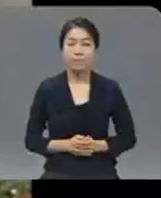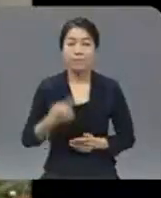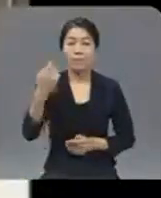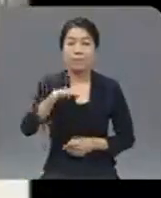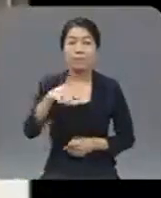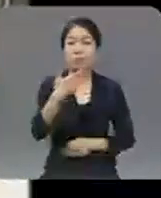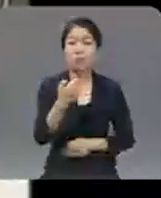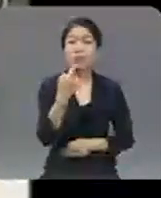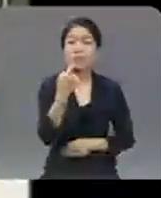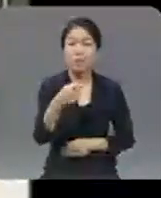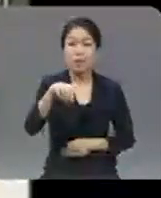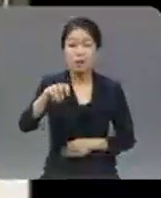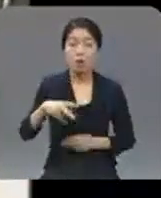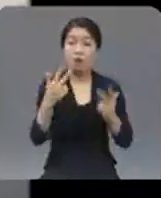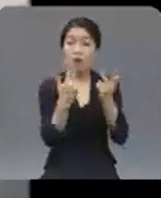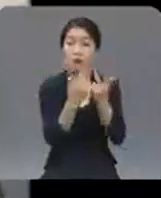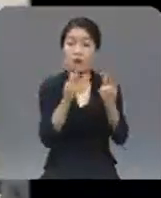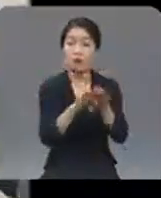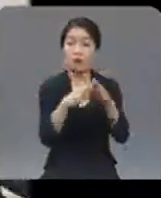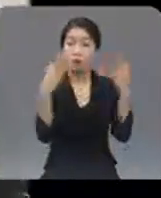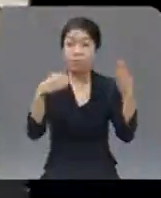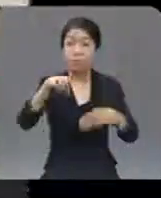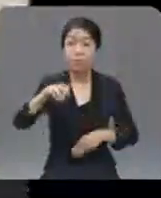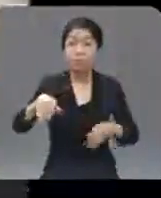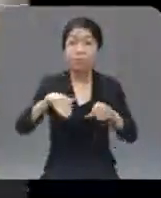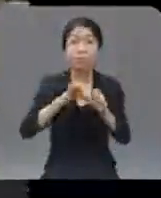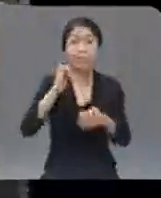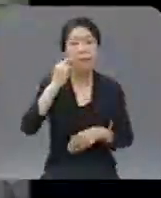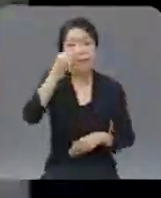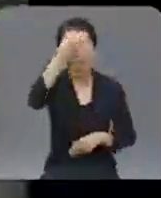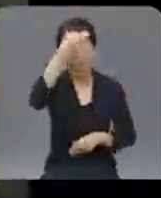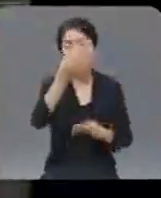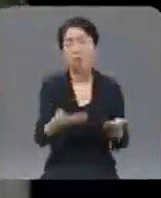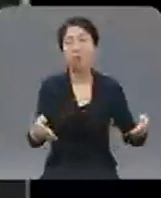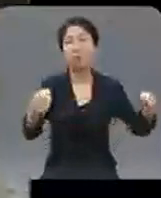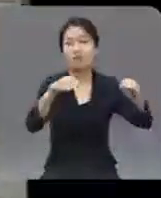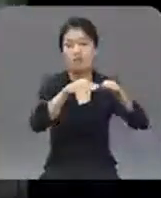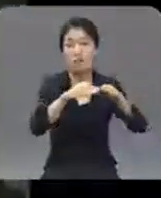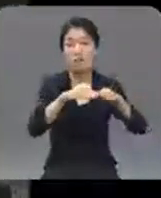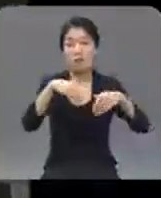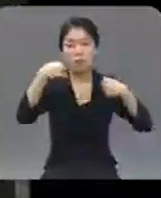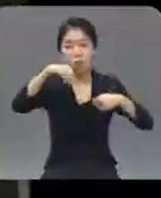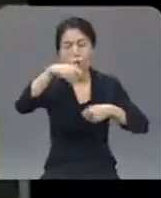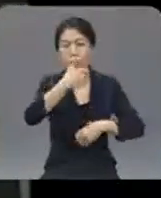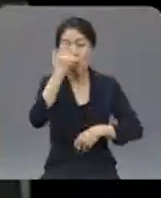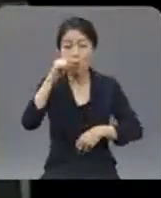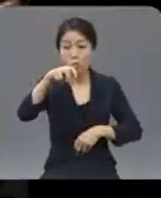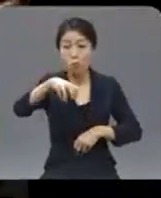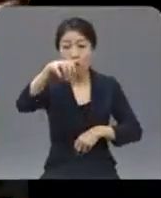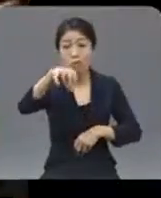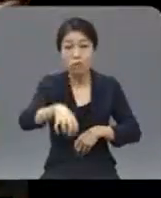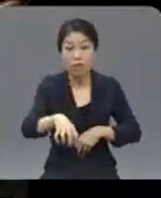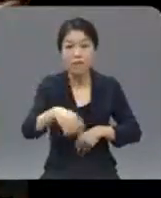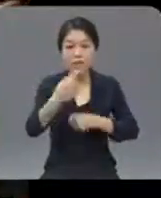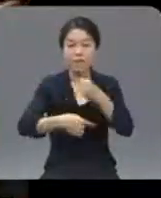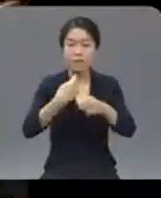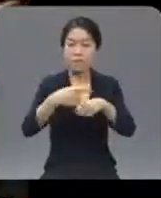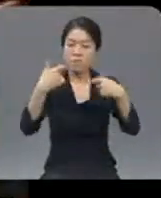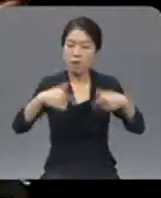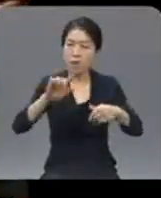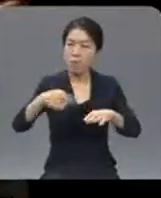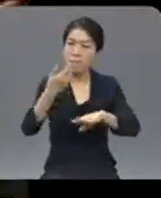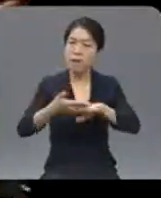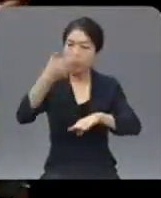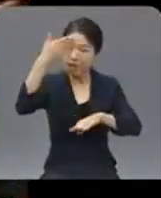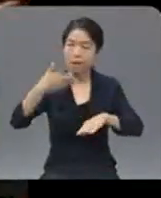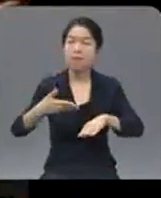1991년 광주 북구의 문을 연 광주 문화예술회관 공연장이 부족한 광주에서 해마다 수백